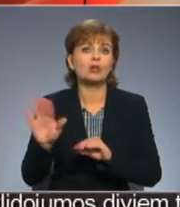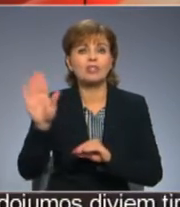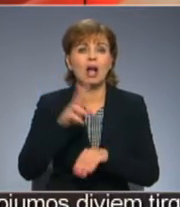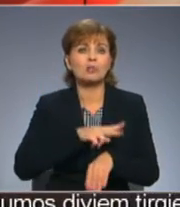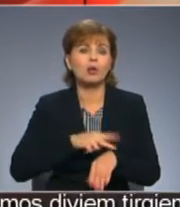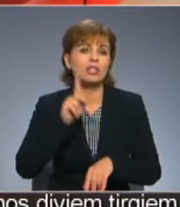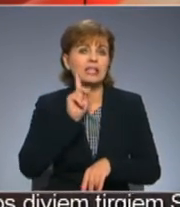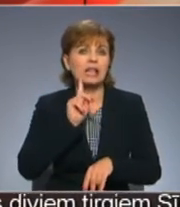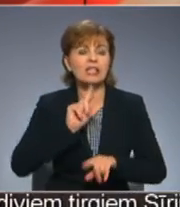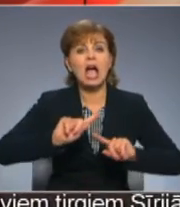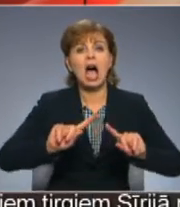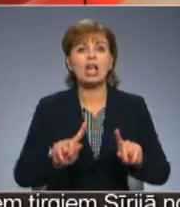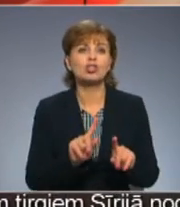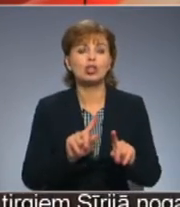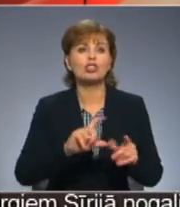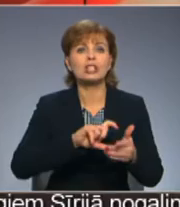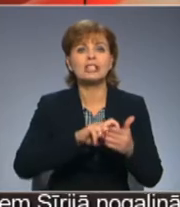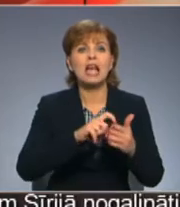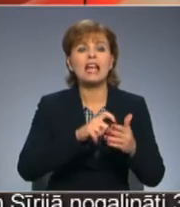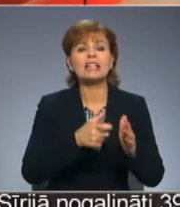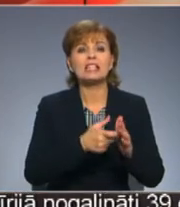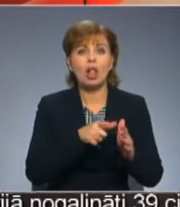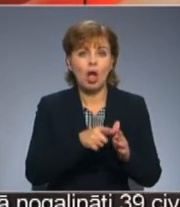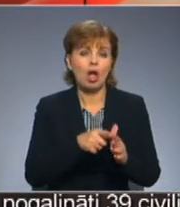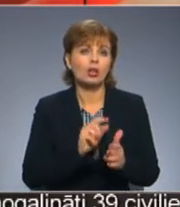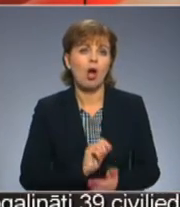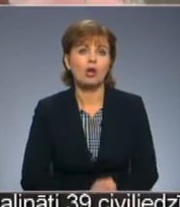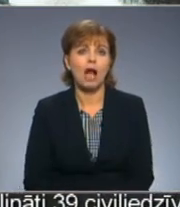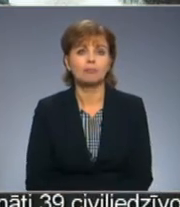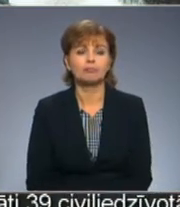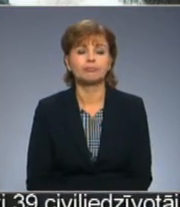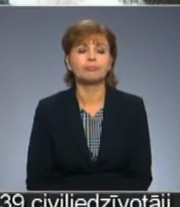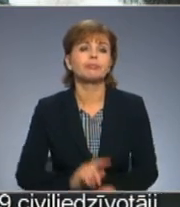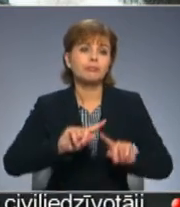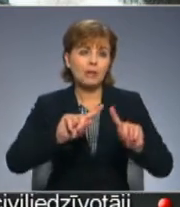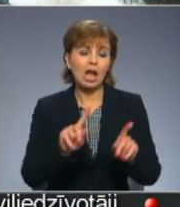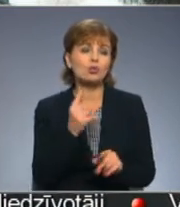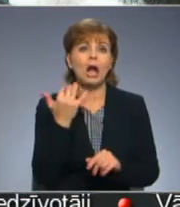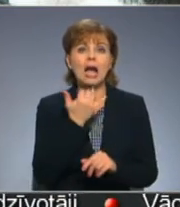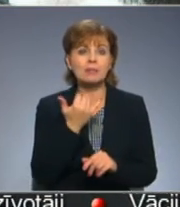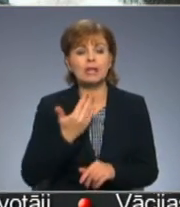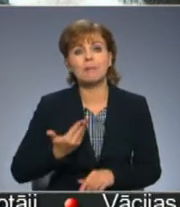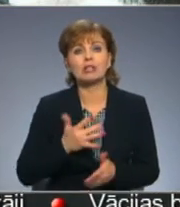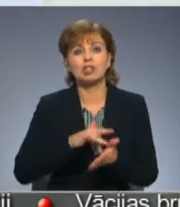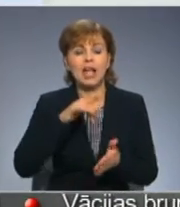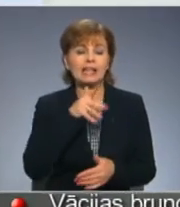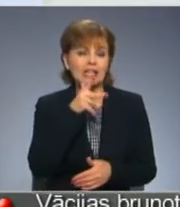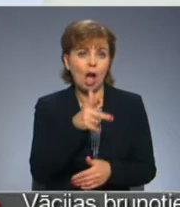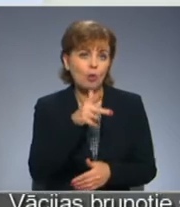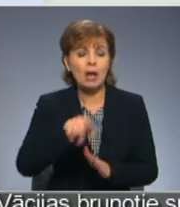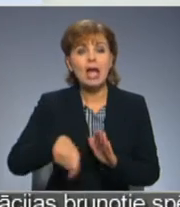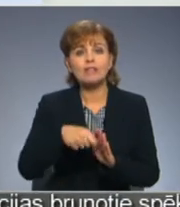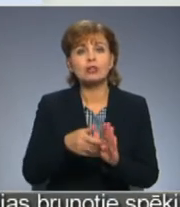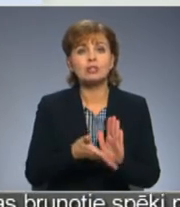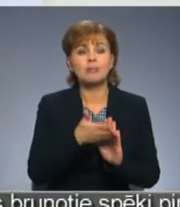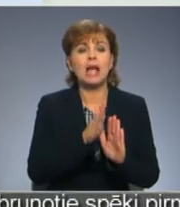izolatorā un vairāk Latgales reģionālā televīzija. Aizturēto ārzemnieku izmitināšanas centrā Daugavpils virtuvēs pie